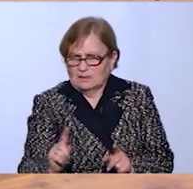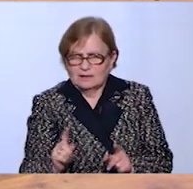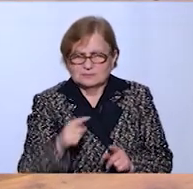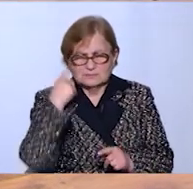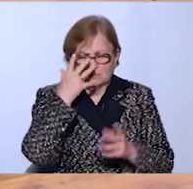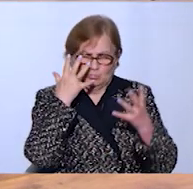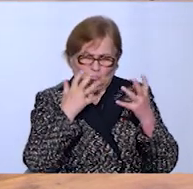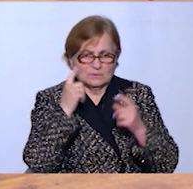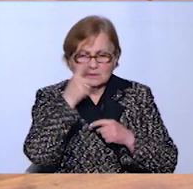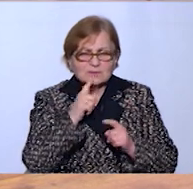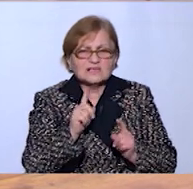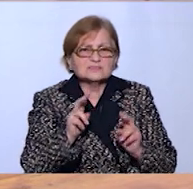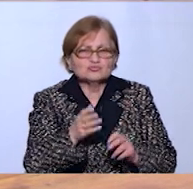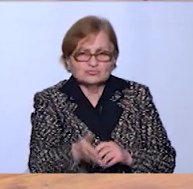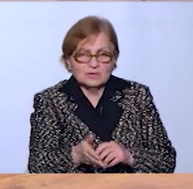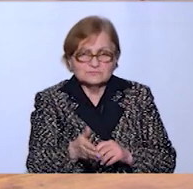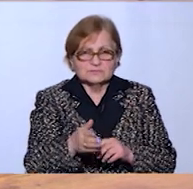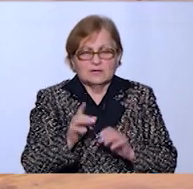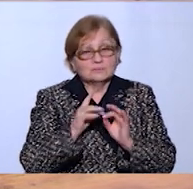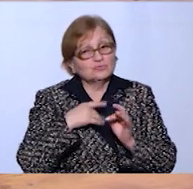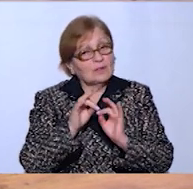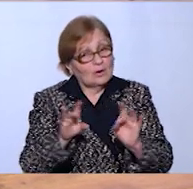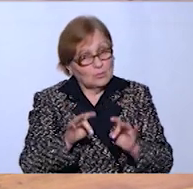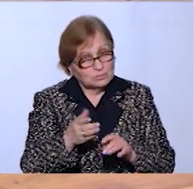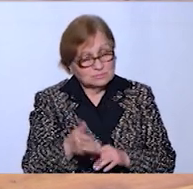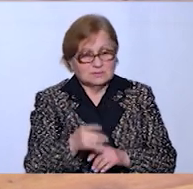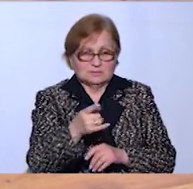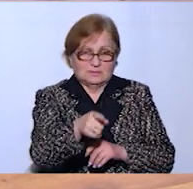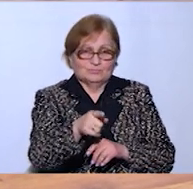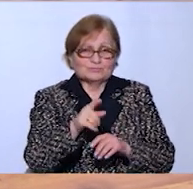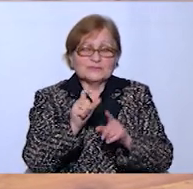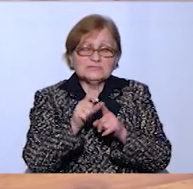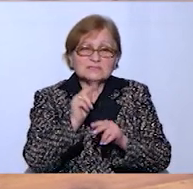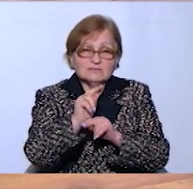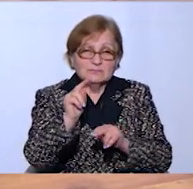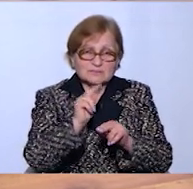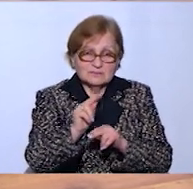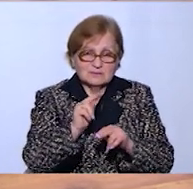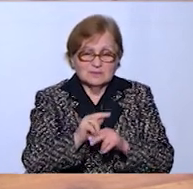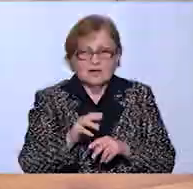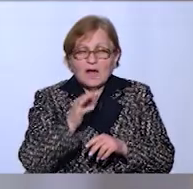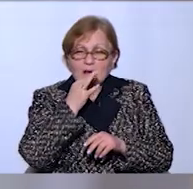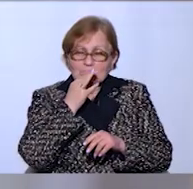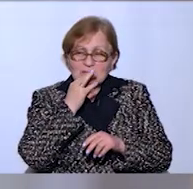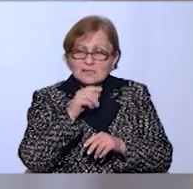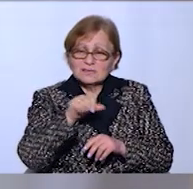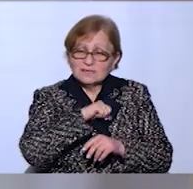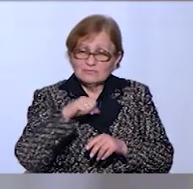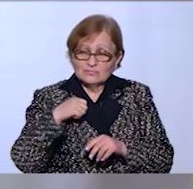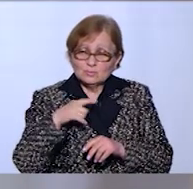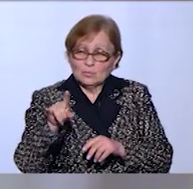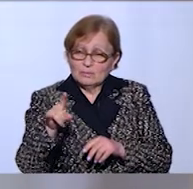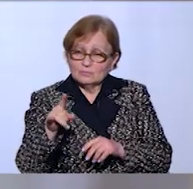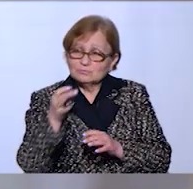პირიქით ემოციების, ასე ვთქვათ, იგნორირება. ეს არის ძალიან მნიშვნელოვანი. გარდა ამისა ძალიან